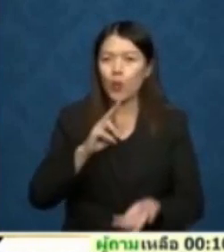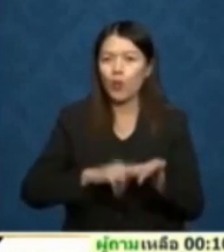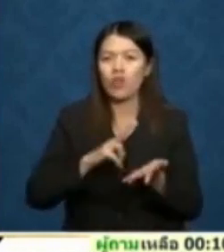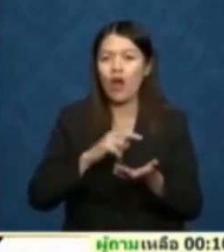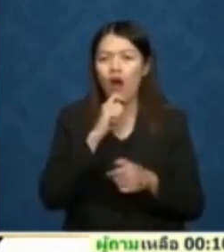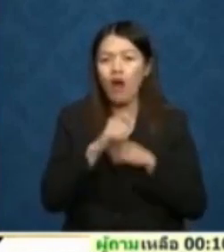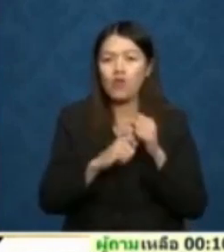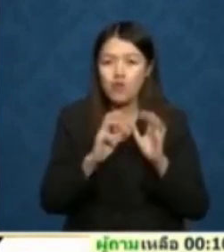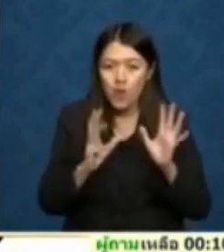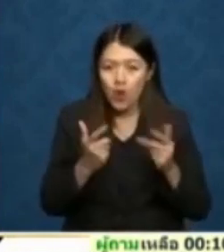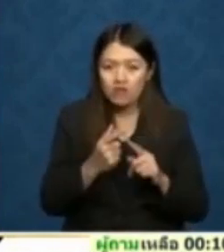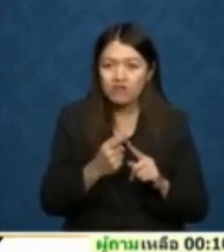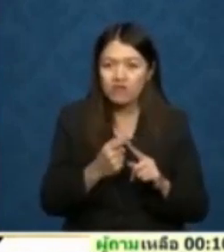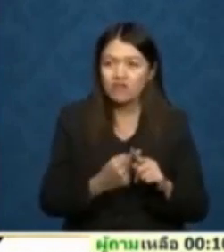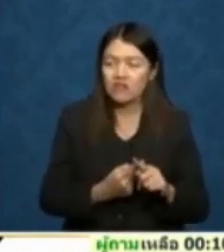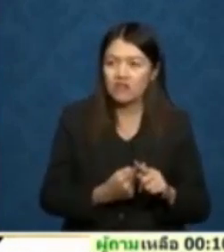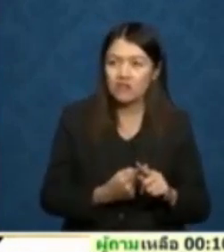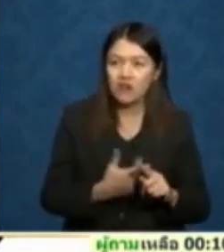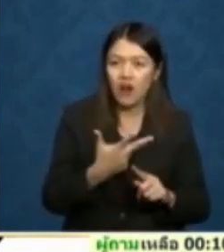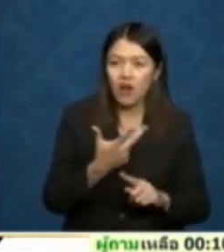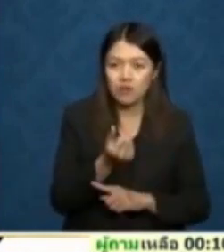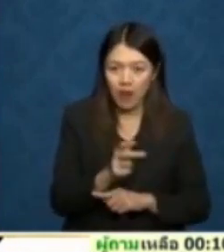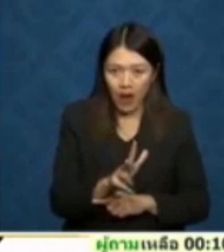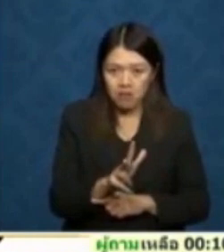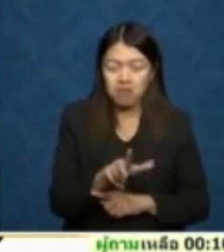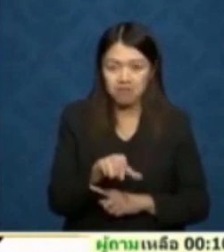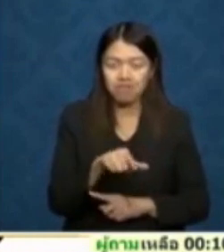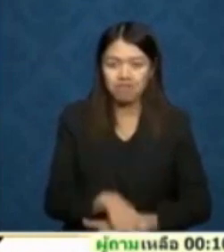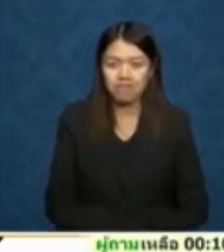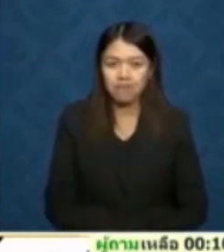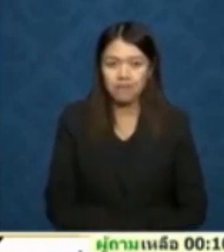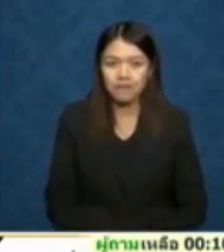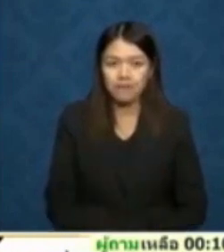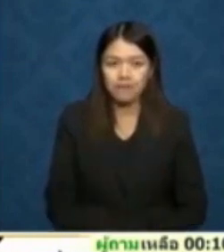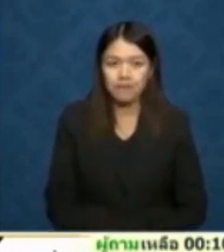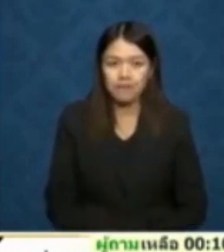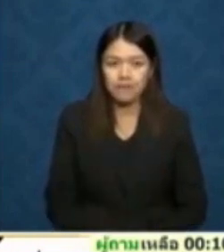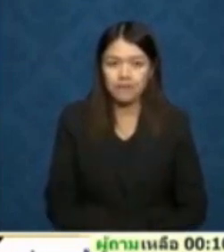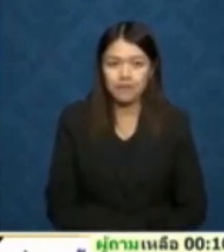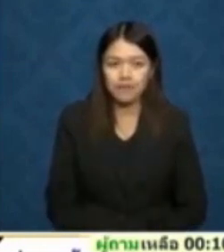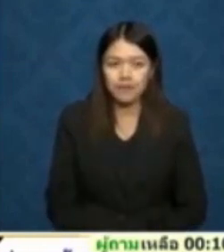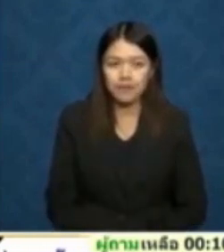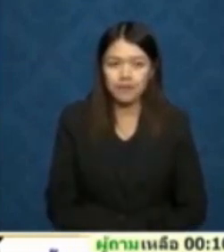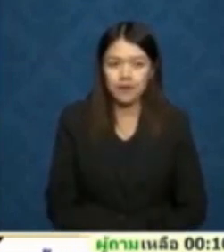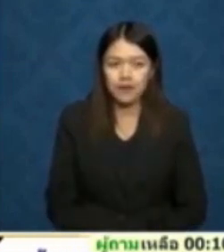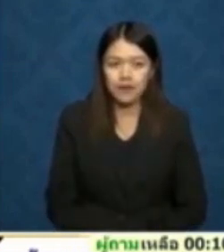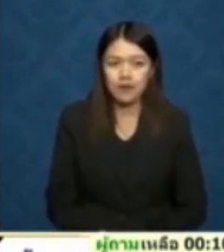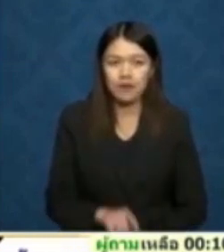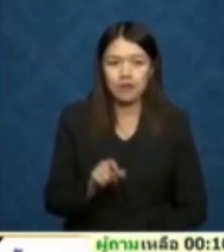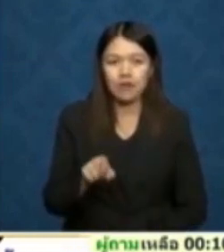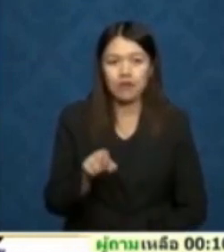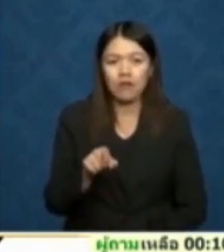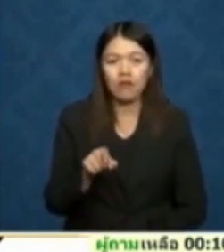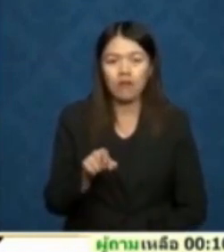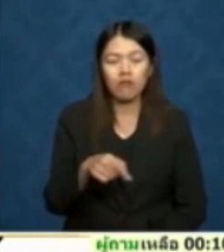มและในขณะนี้นายเดวิดได้รับการเพิกถอนวีซ่า